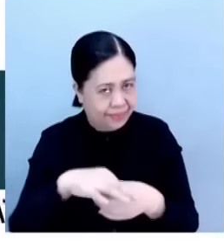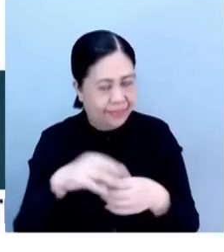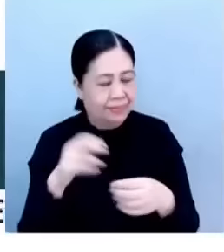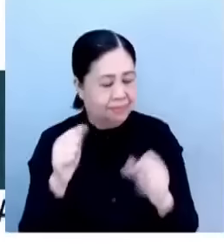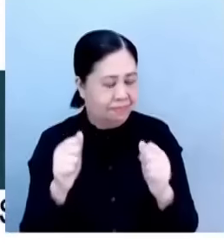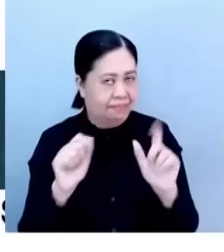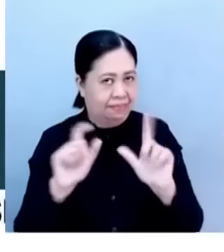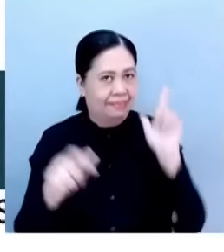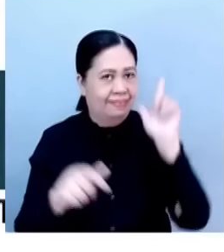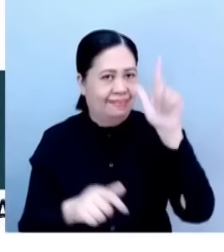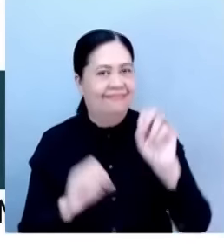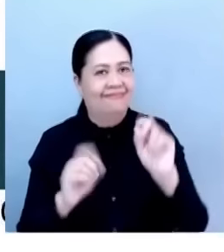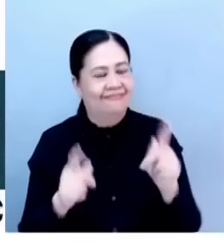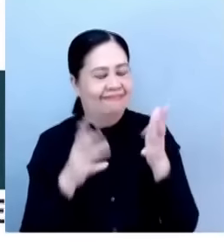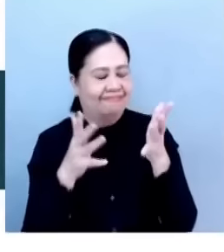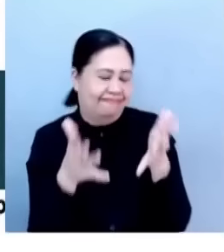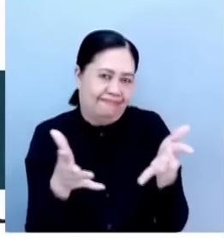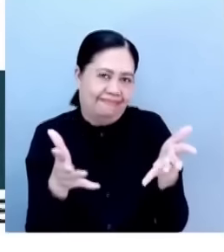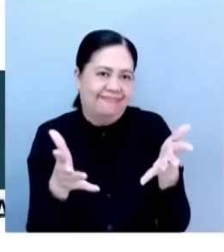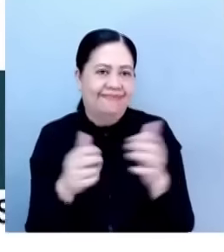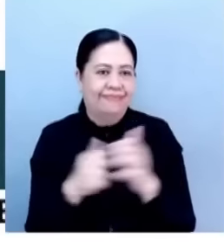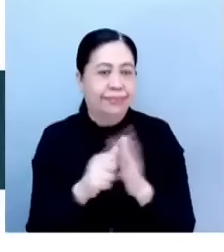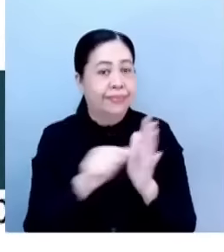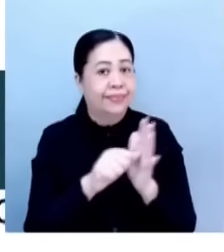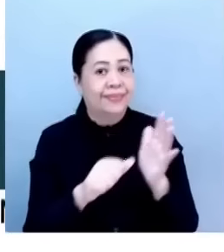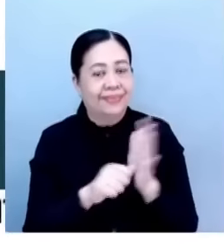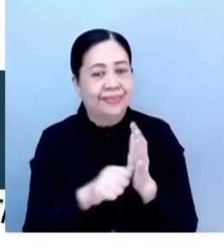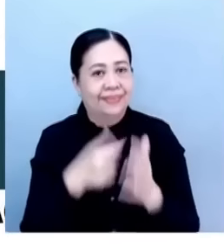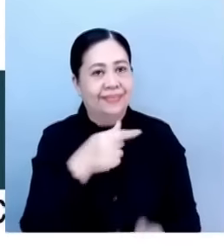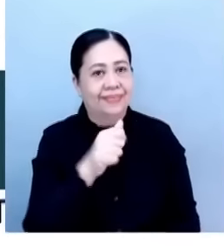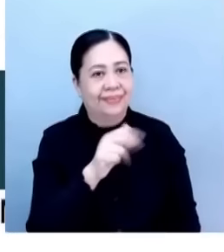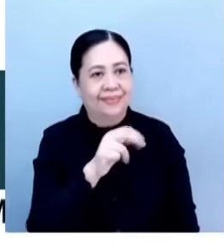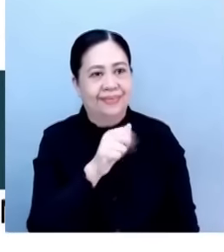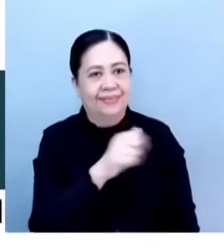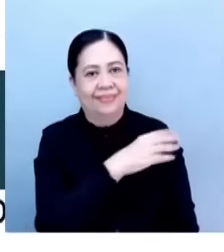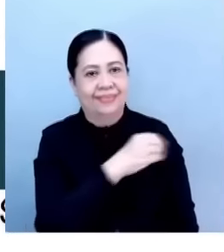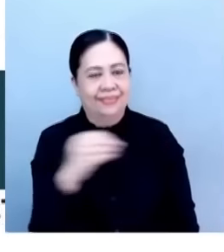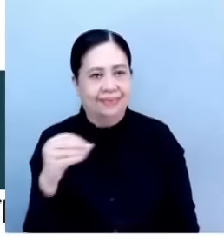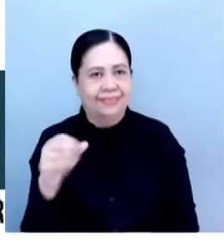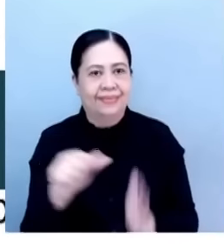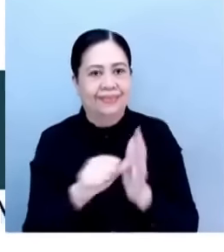Yes. Okay, we're going to have to leave it at that. Attorneys Agana and